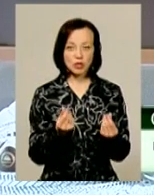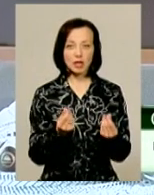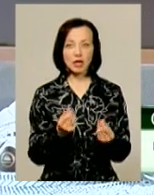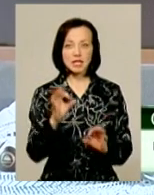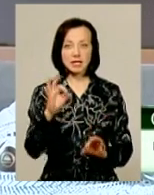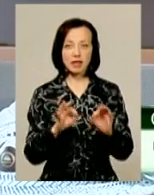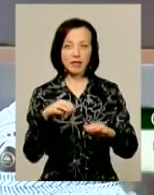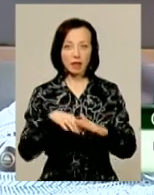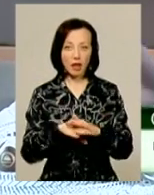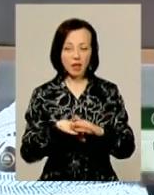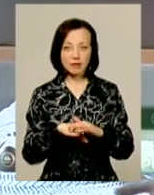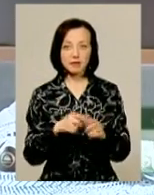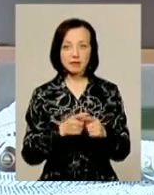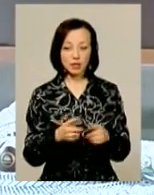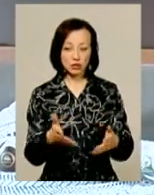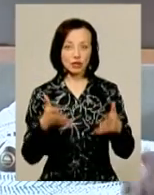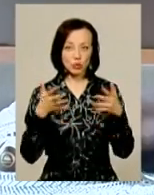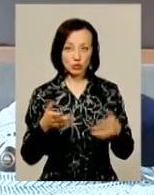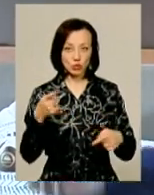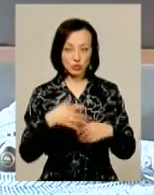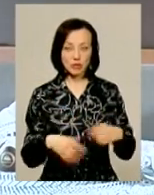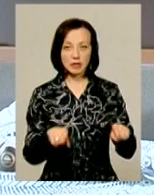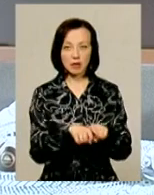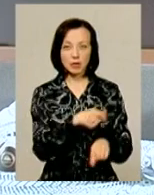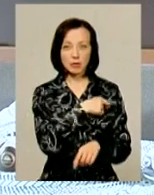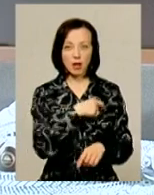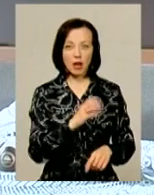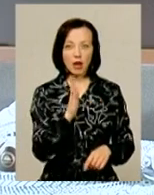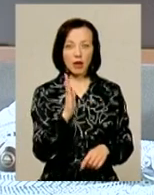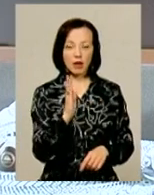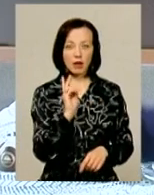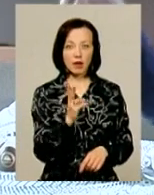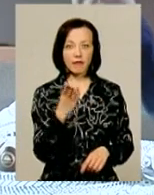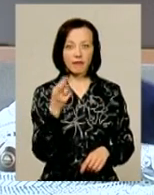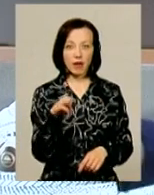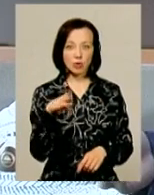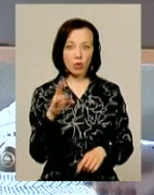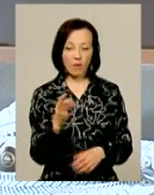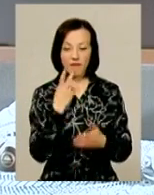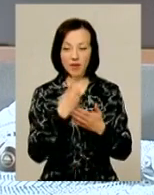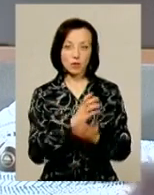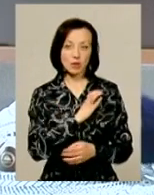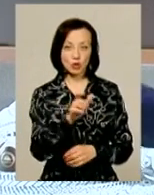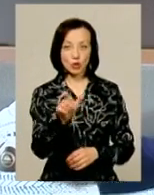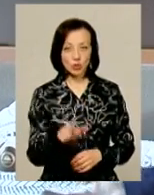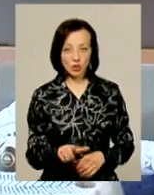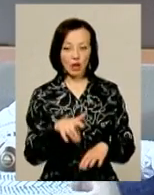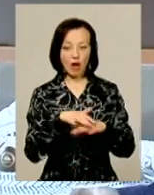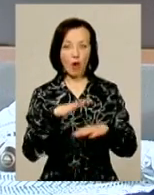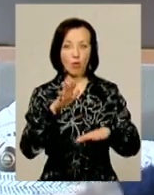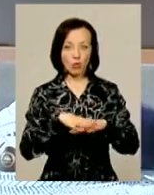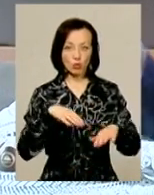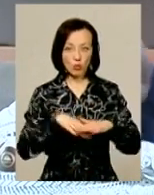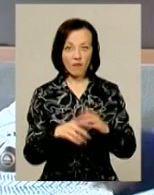з дивідендів, все чітко і зрозуміло. Так само є такий депутат Андрій Квитко. У нього видно, що він заможна людина, у нього на рахунку велика